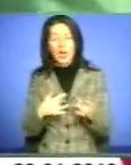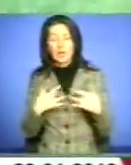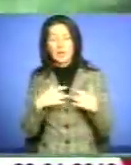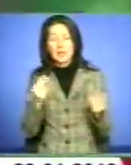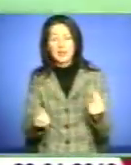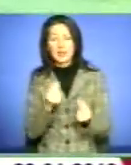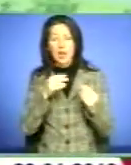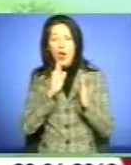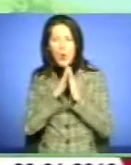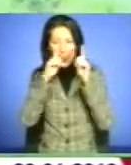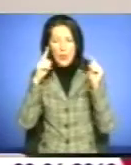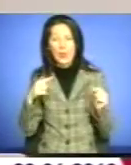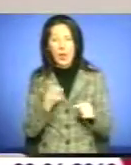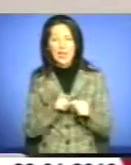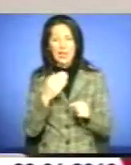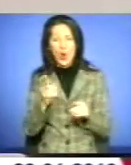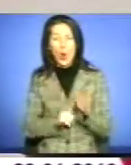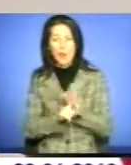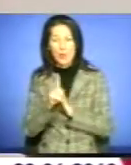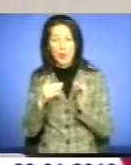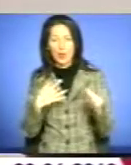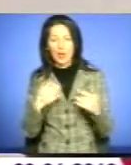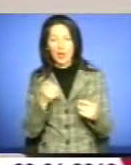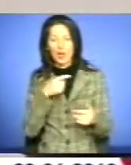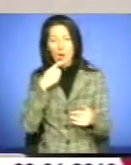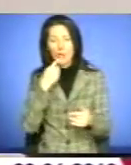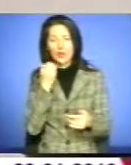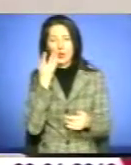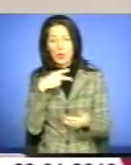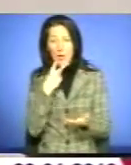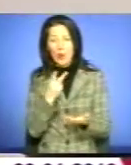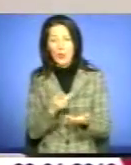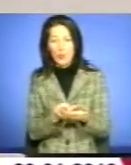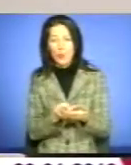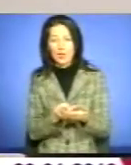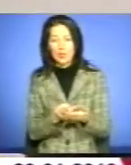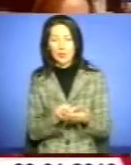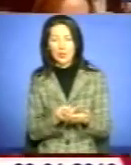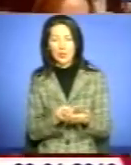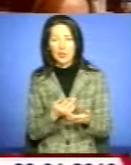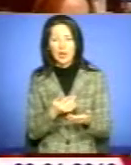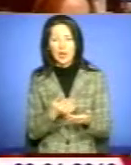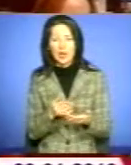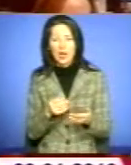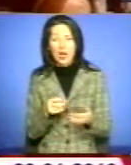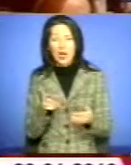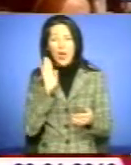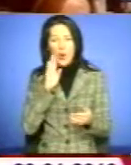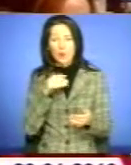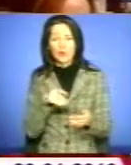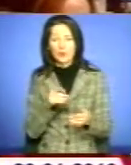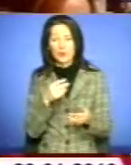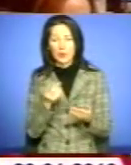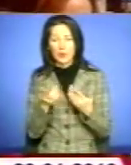коли побачив готовий продукт, був вражений щирістю людей, які ділилися спогадами про Зарваницю до сліз. Незабутнім був і